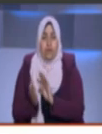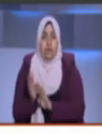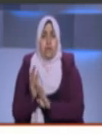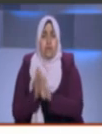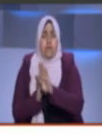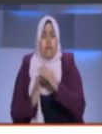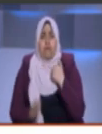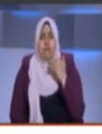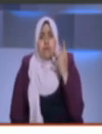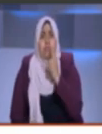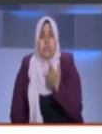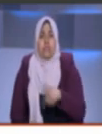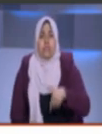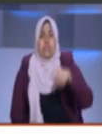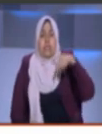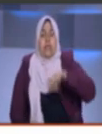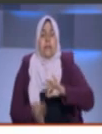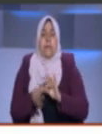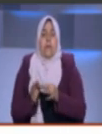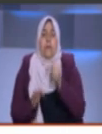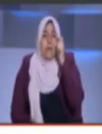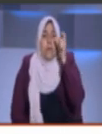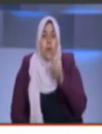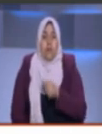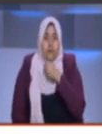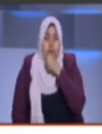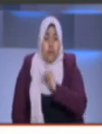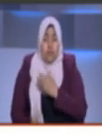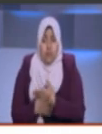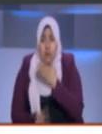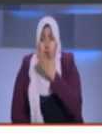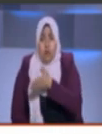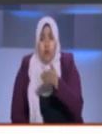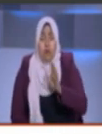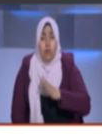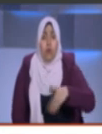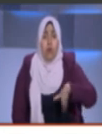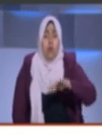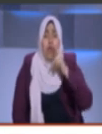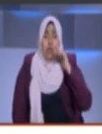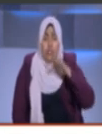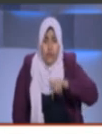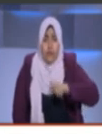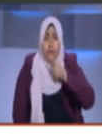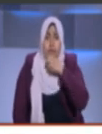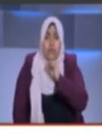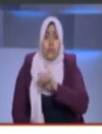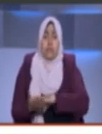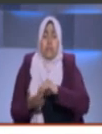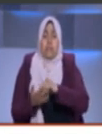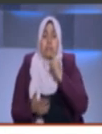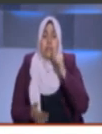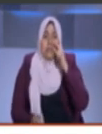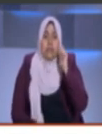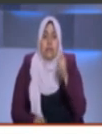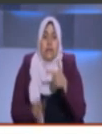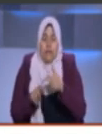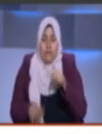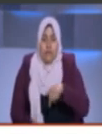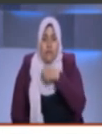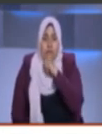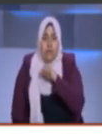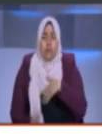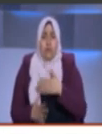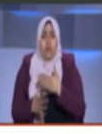يتعدون 6 ملايين مواطن فرنسي هنا وغير فرنسي يعيشون، وهي الديانه الثانيه في فرنسا. وجه لهم